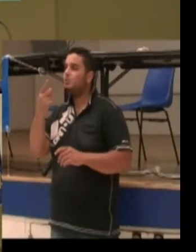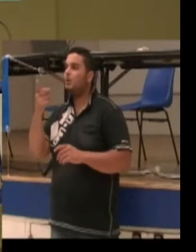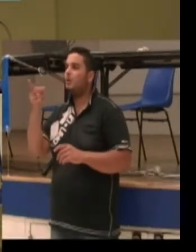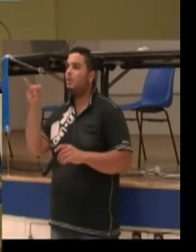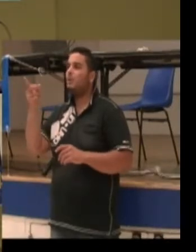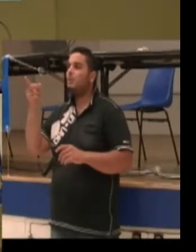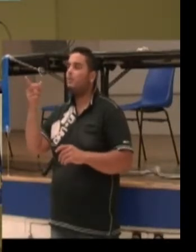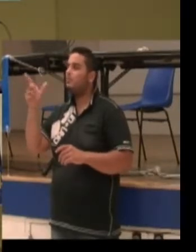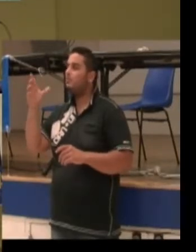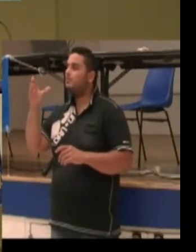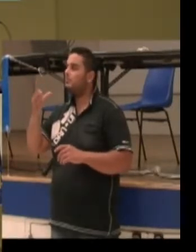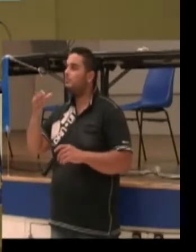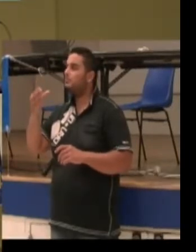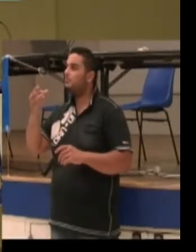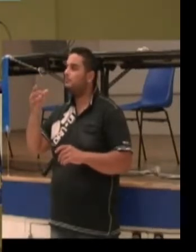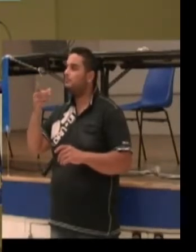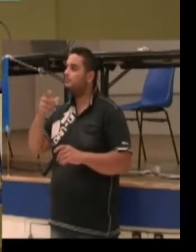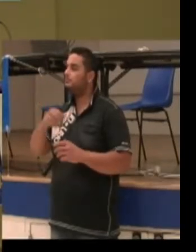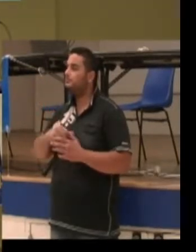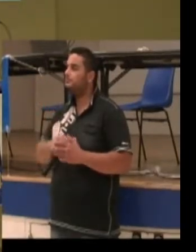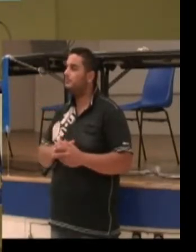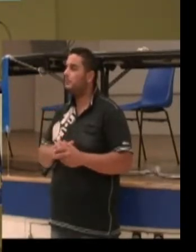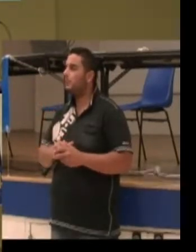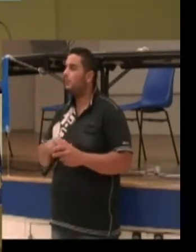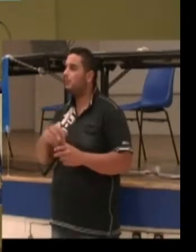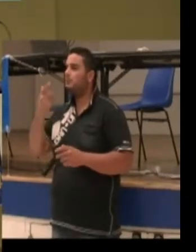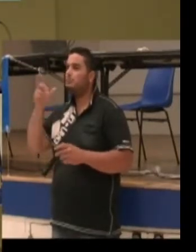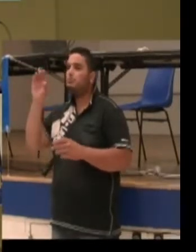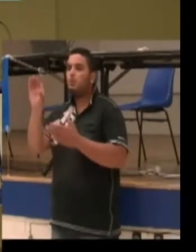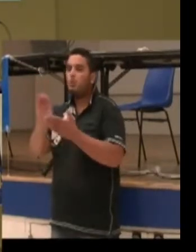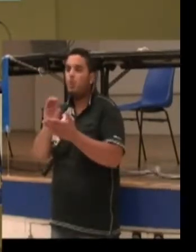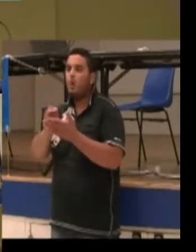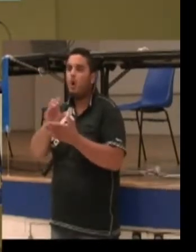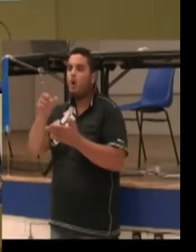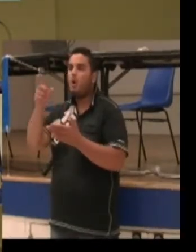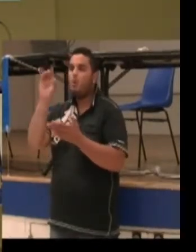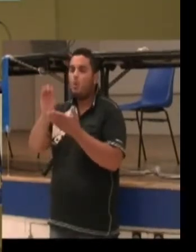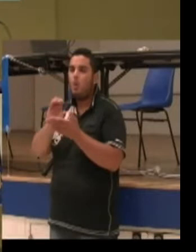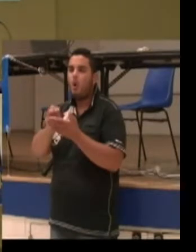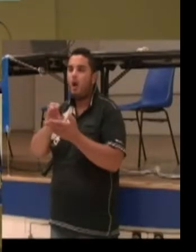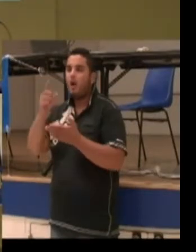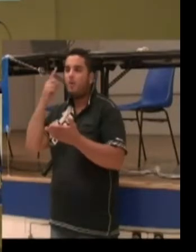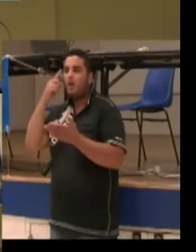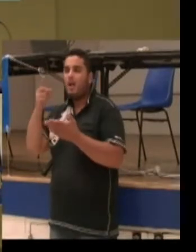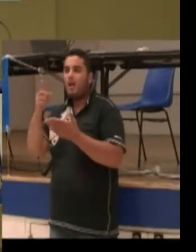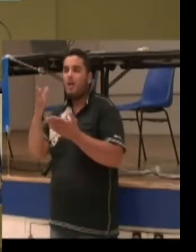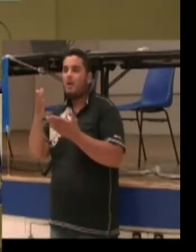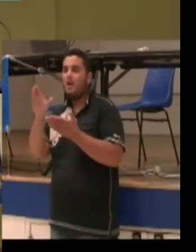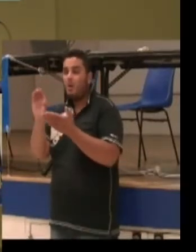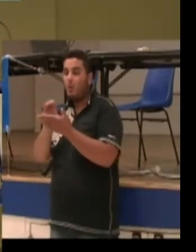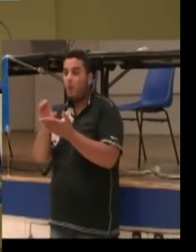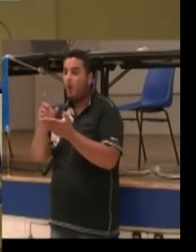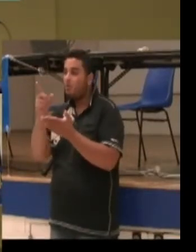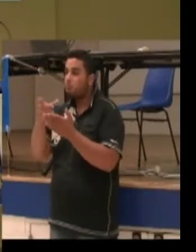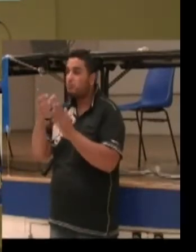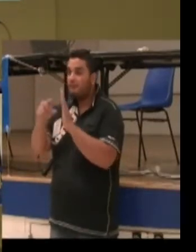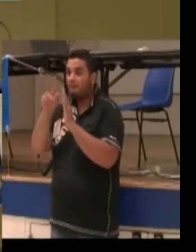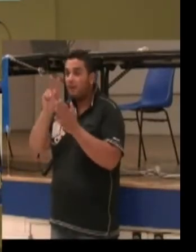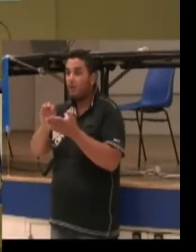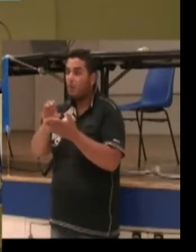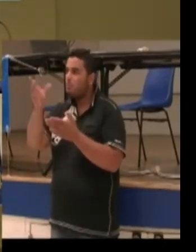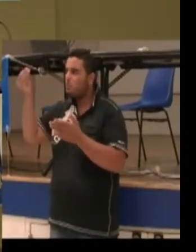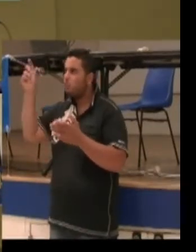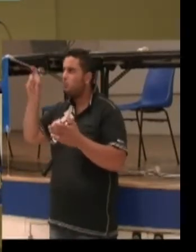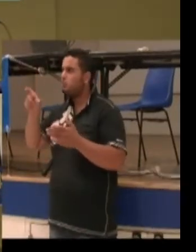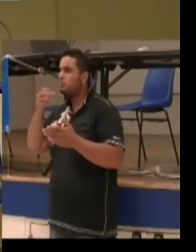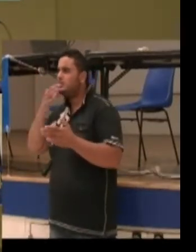Coran, hein. Ce que vous voyez là, où ils vous disent « donne-moi le Coran », ça c'est pas du Coran, ça c'est un livre, c'est un mashaf, où est compilée la parole de